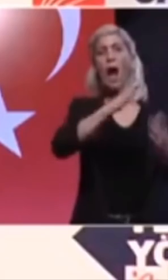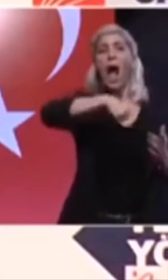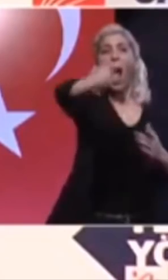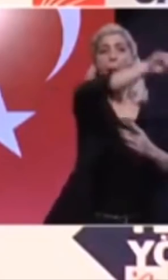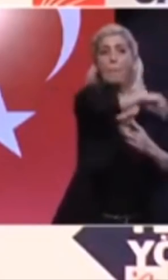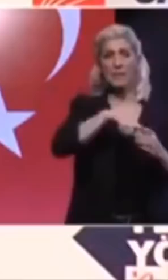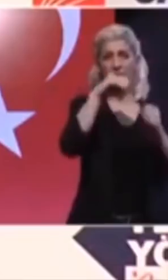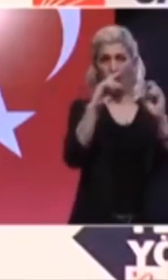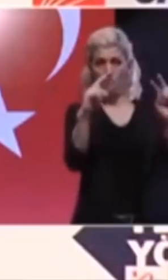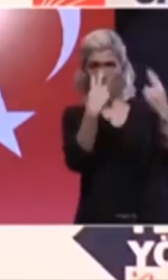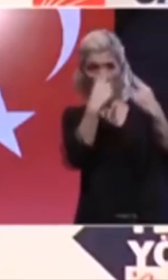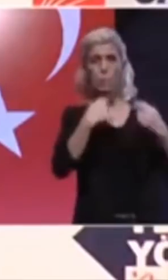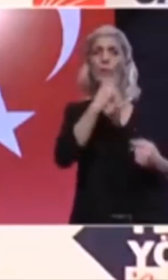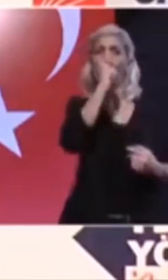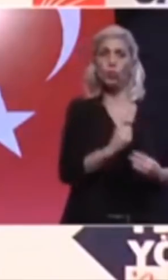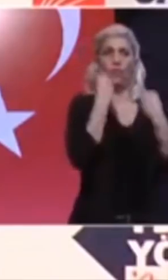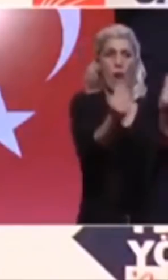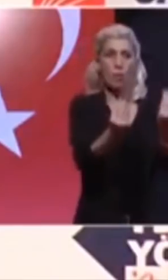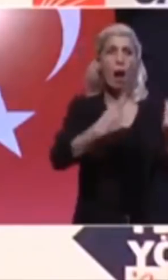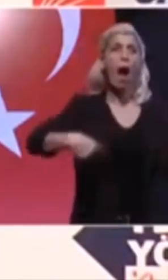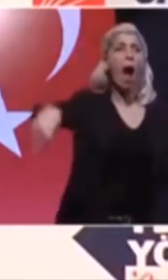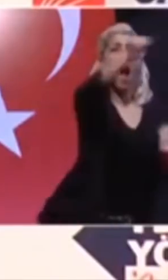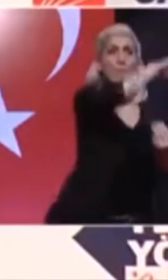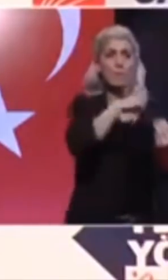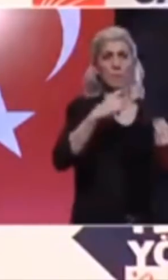huzurunda onlara bir söz veriyorum.